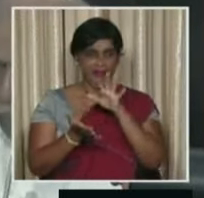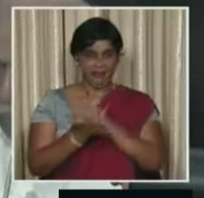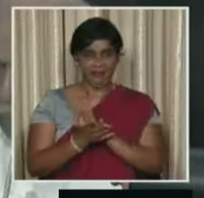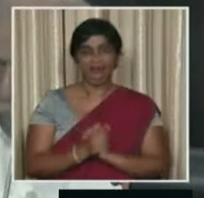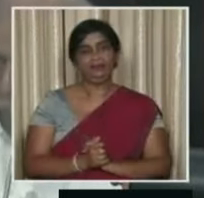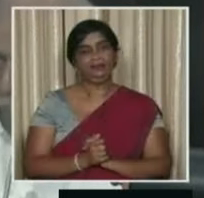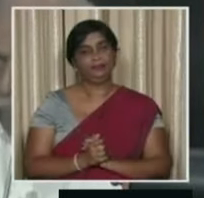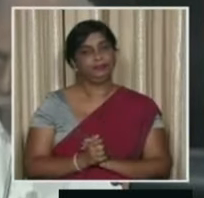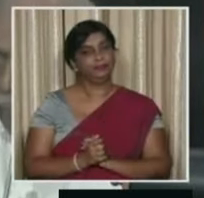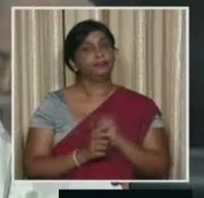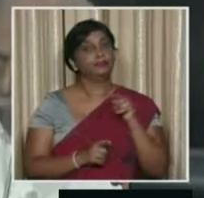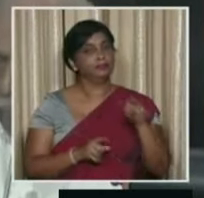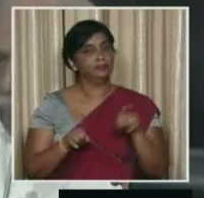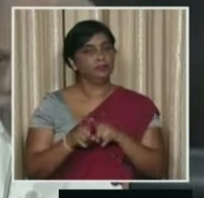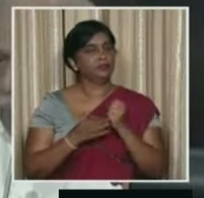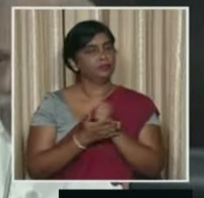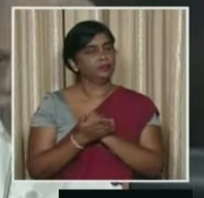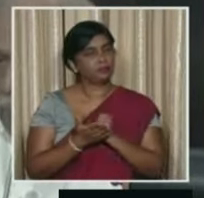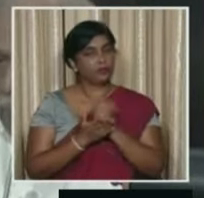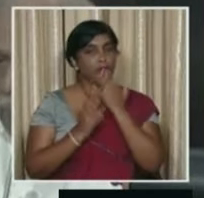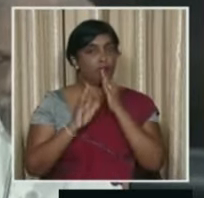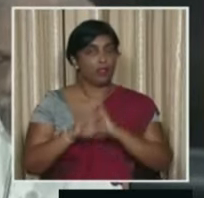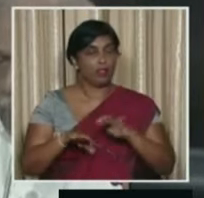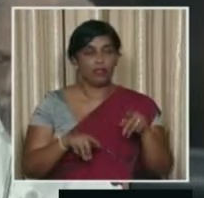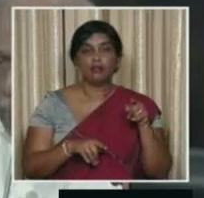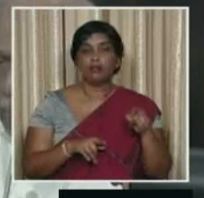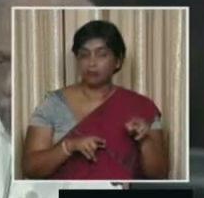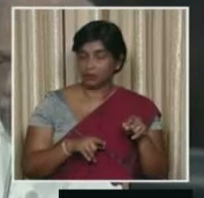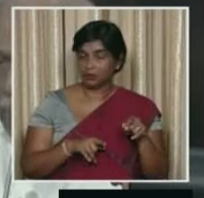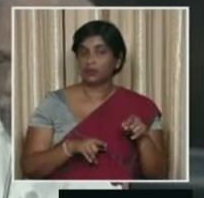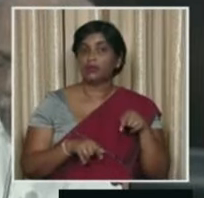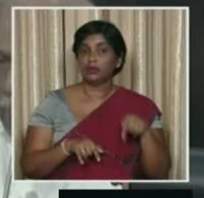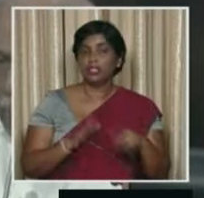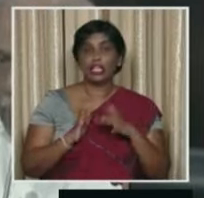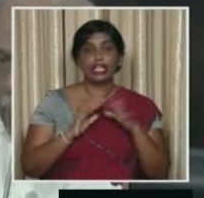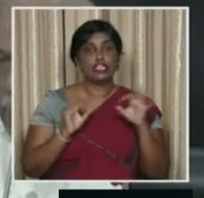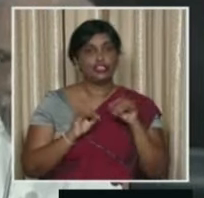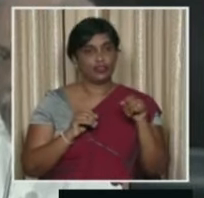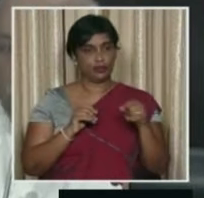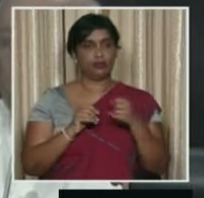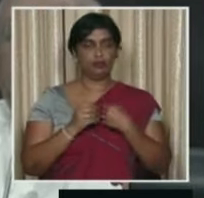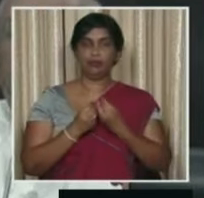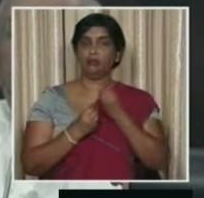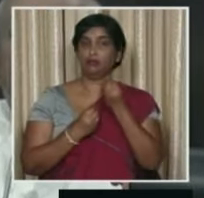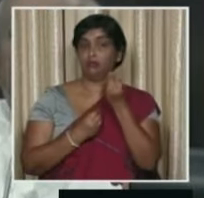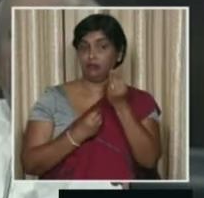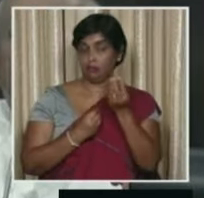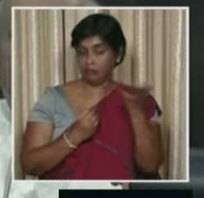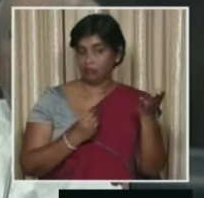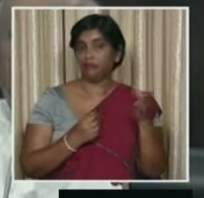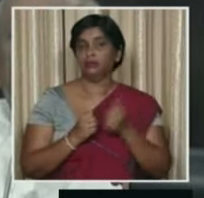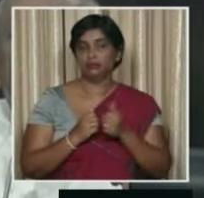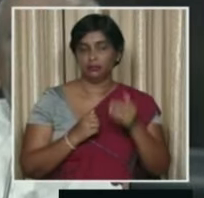කරනවා. ඒ අනුව සියලු පාසල් සිසුන්ට මෙම රක්ෂණ ආවරණ ලබා ගැනීමට හිමිකම් ලැබෙනවා.